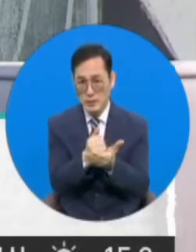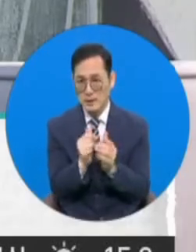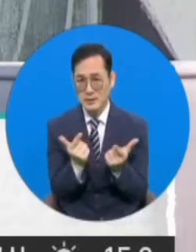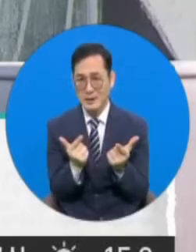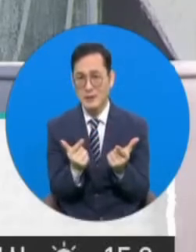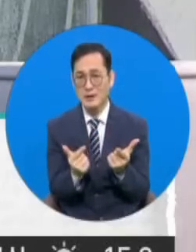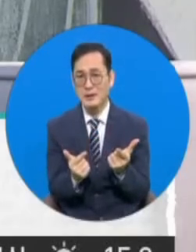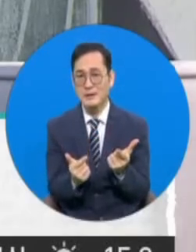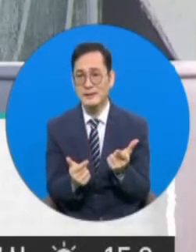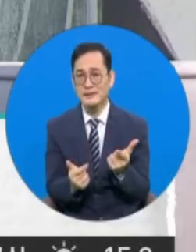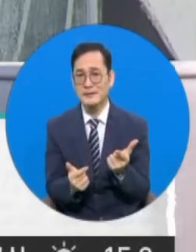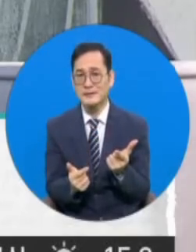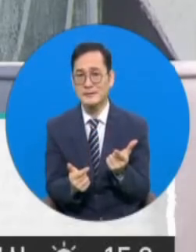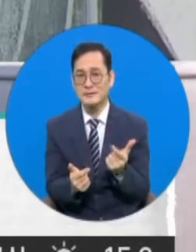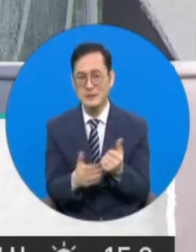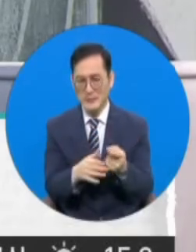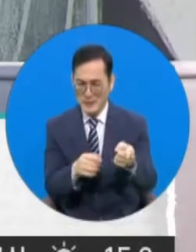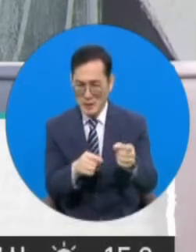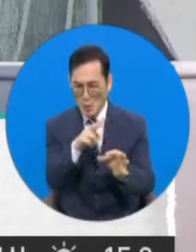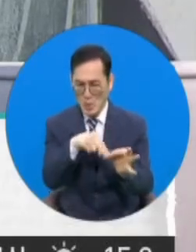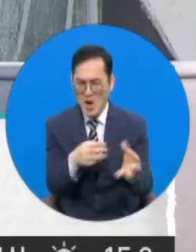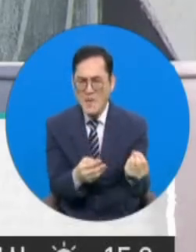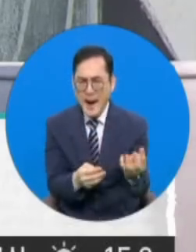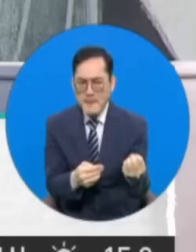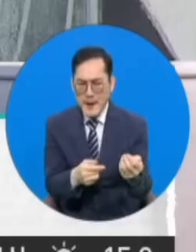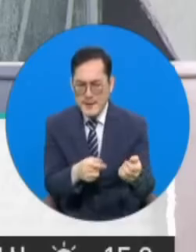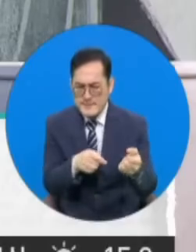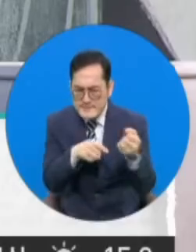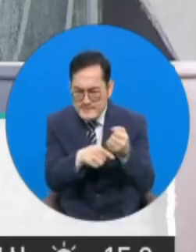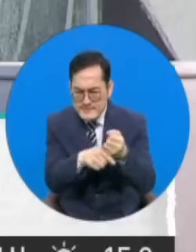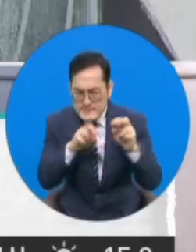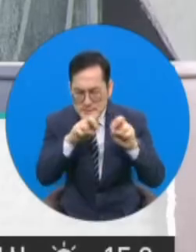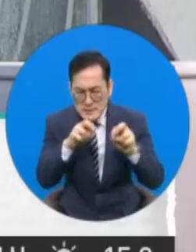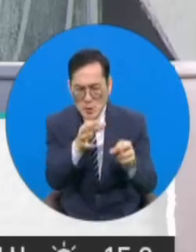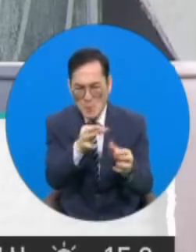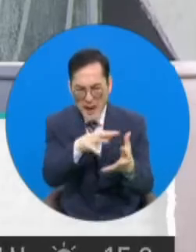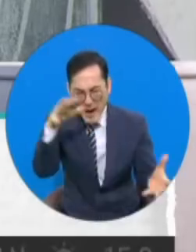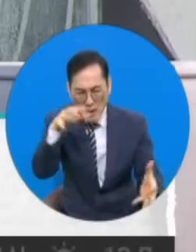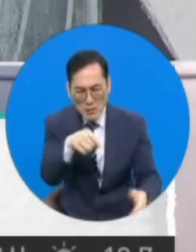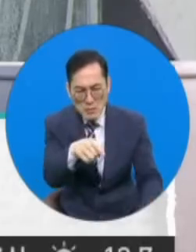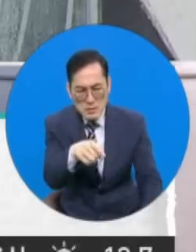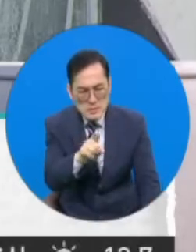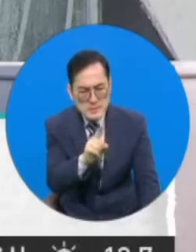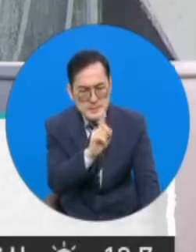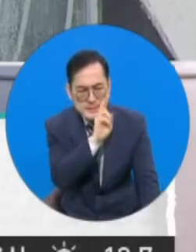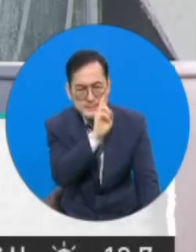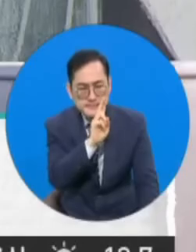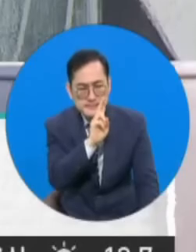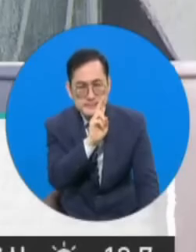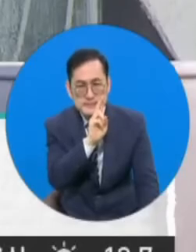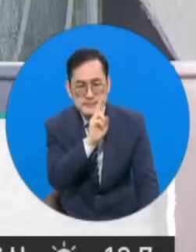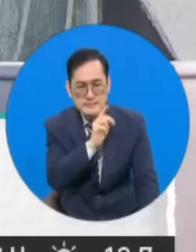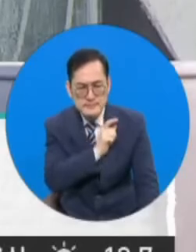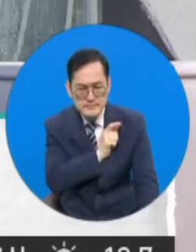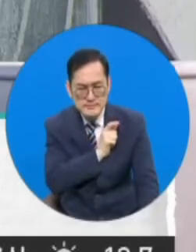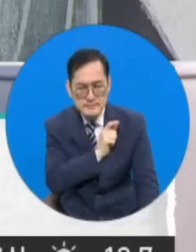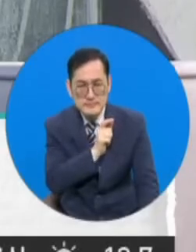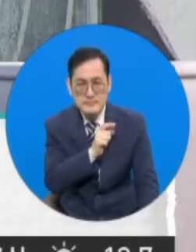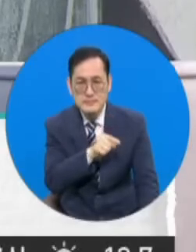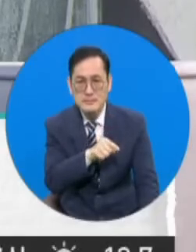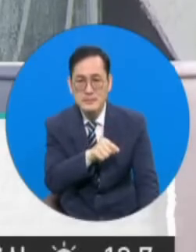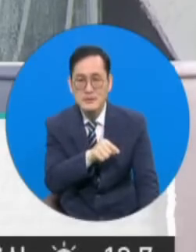그렇기 때문에 단순하게 그냥 어 뭐 많이 갔었다는 이유로 그렇게 그래서 이제 법원에서 압수수색